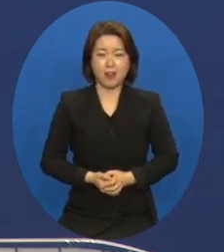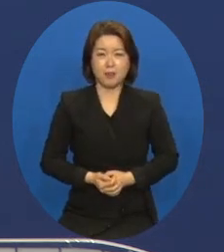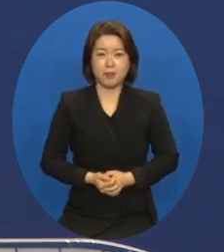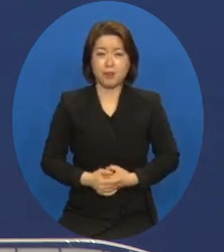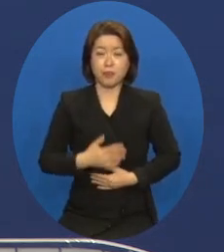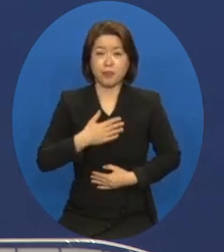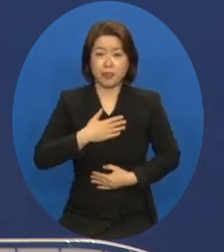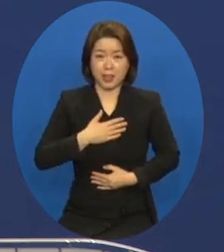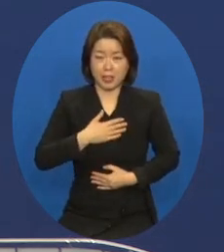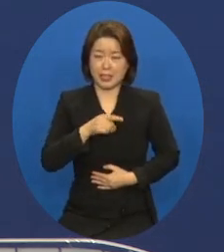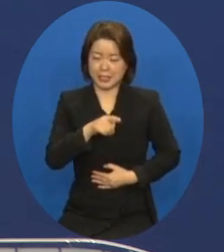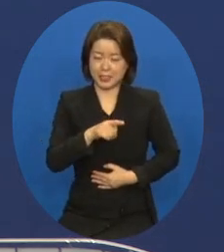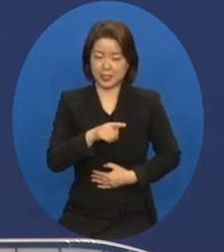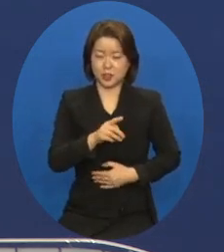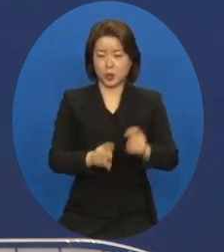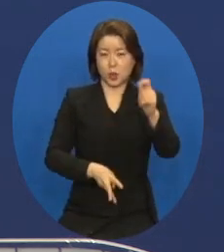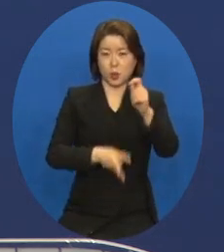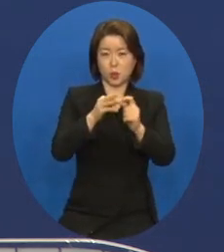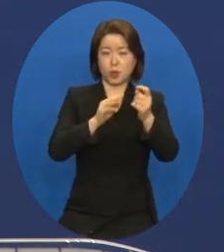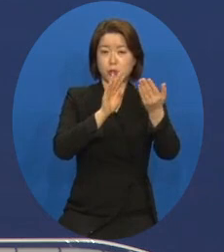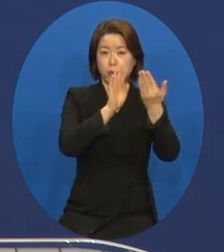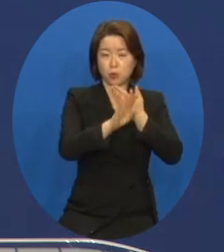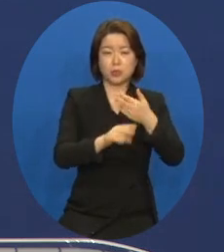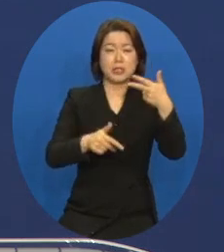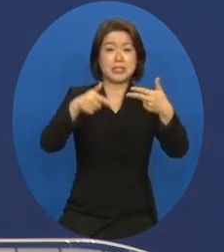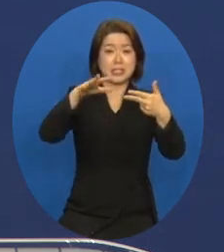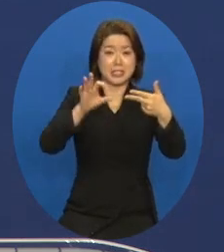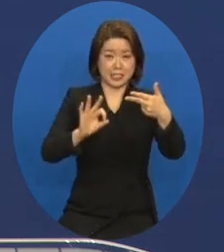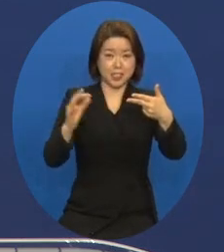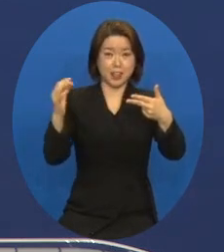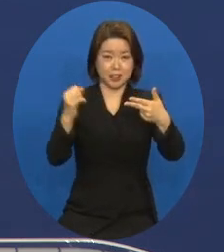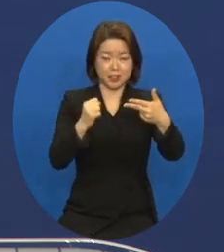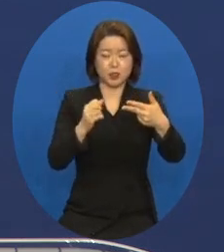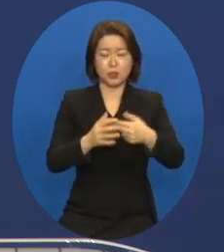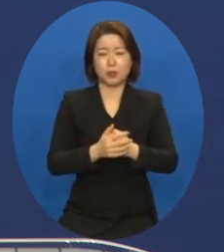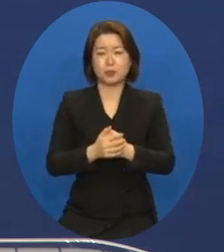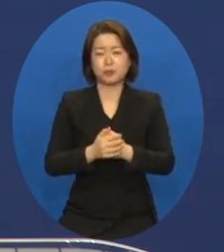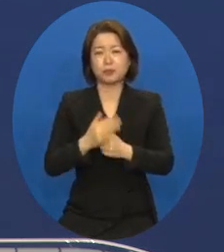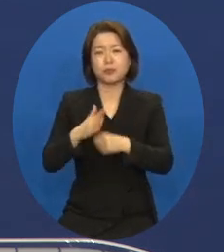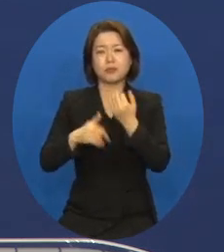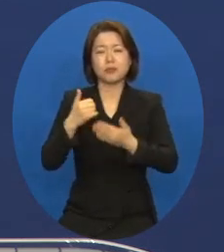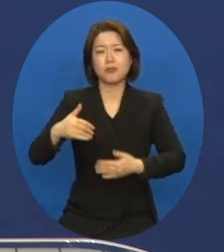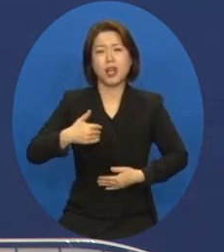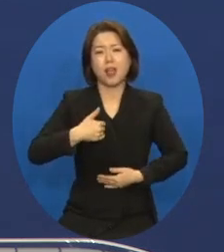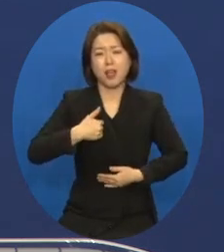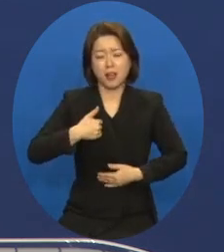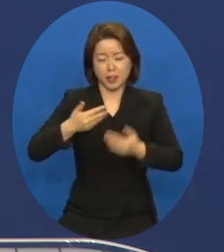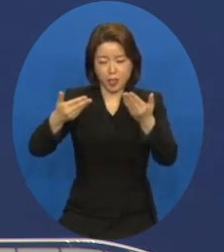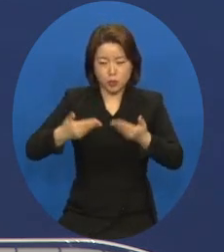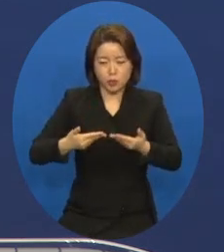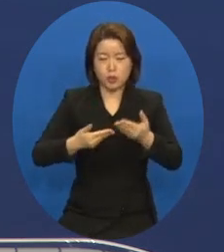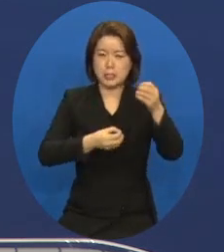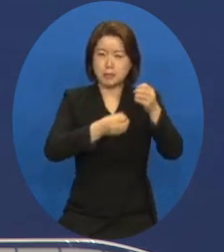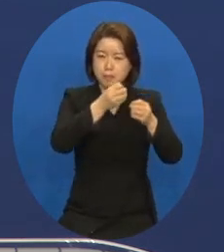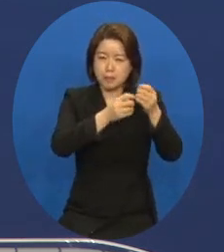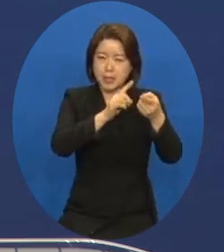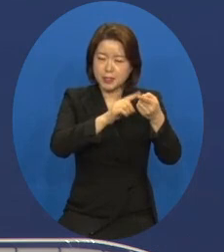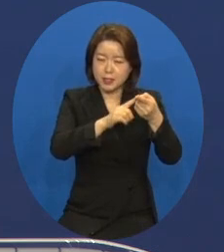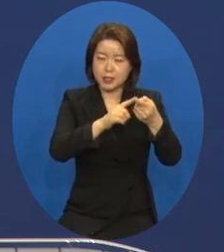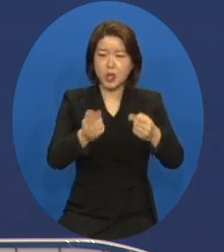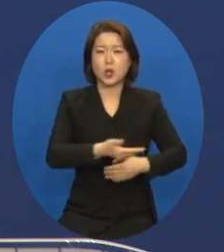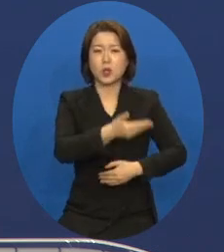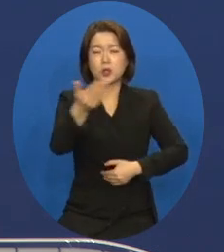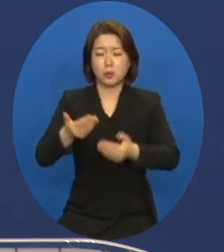자 저는 이제 이 고린도후서 7장 을 가지고 하나님께서 우리에게 주시는 메시지를 여러분과 나누어야